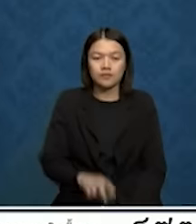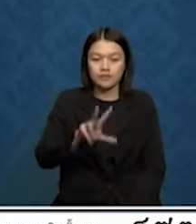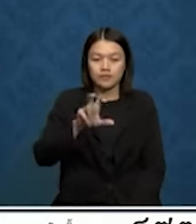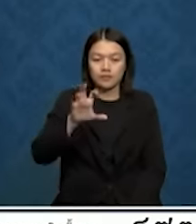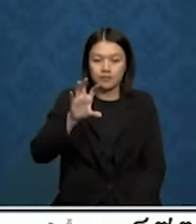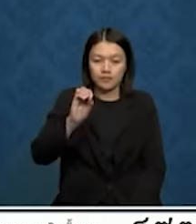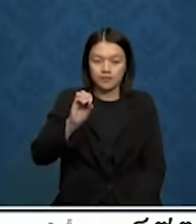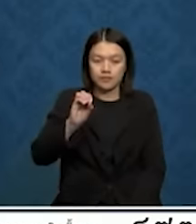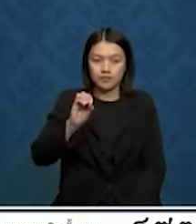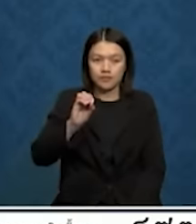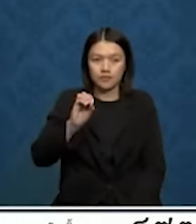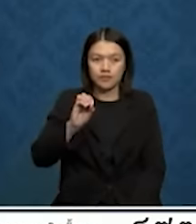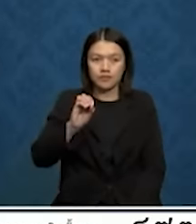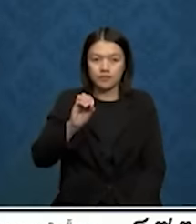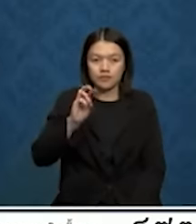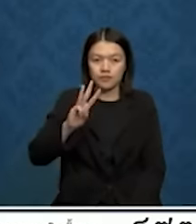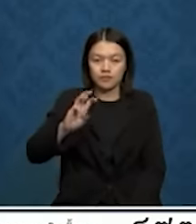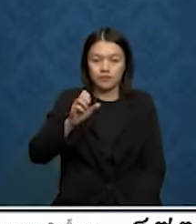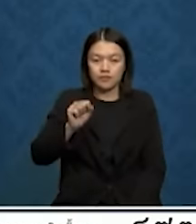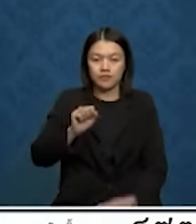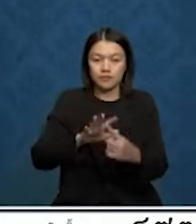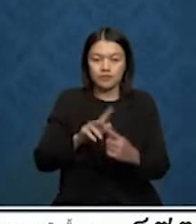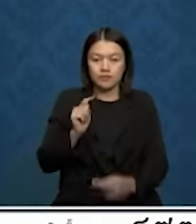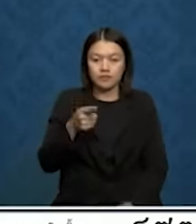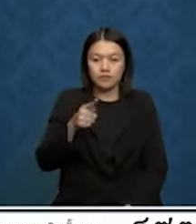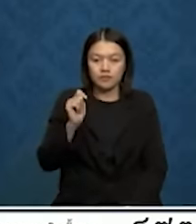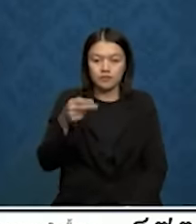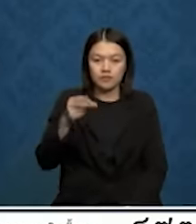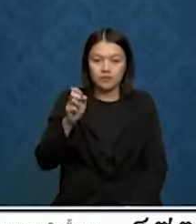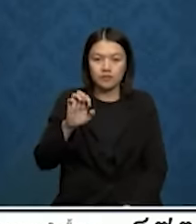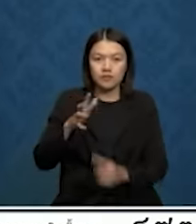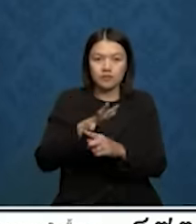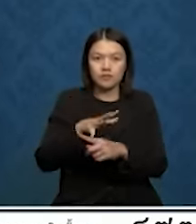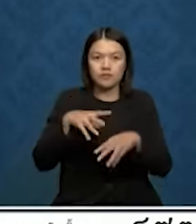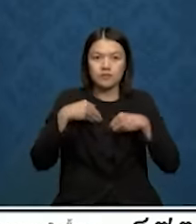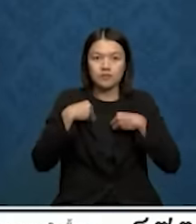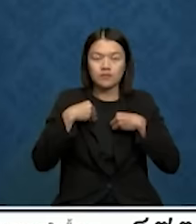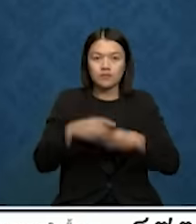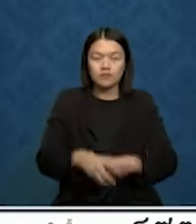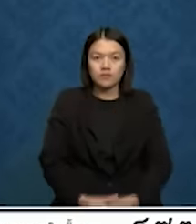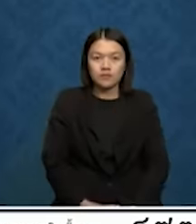350นายวิสุทธิ์ชัยนรุณ เห็นชอบครับ